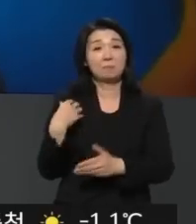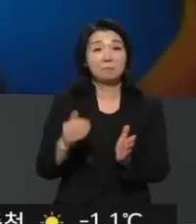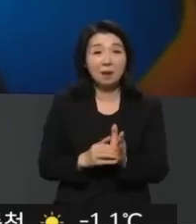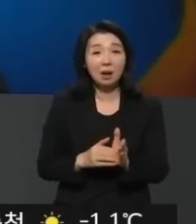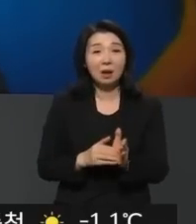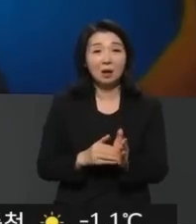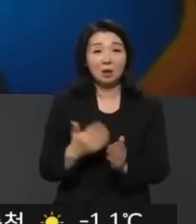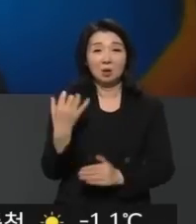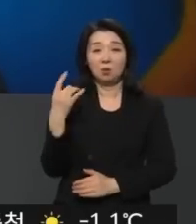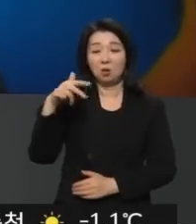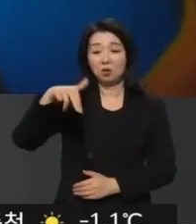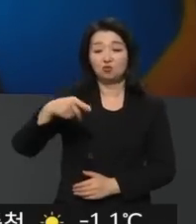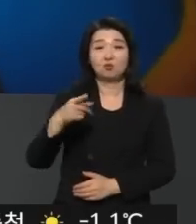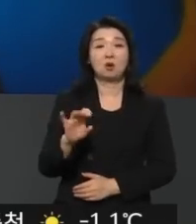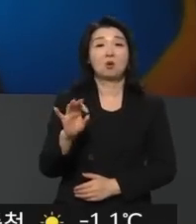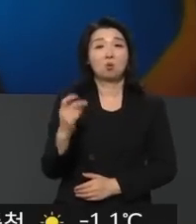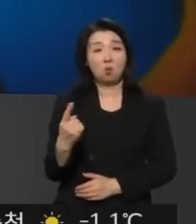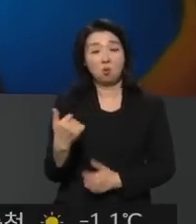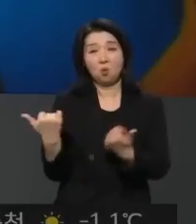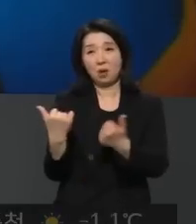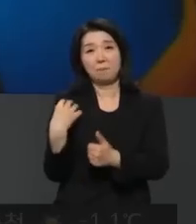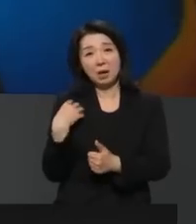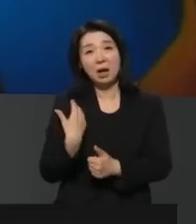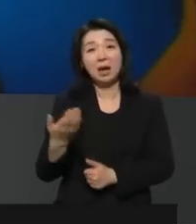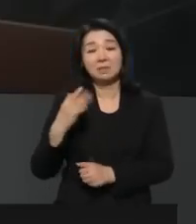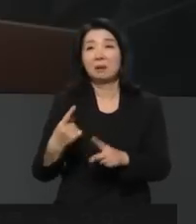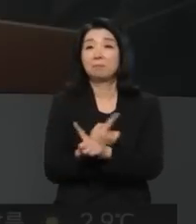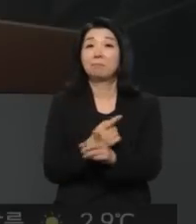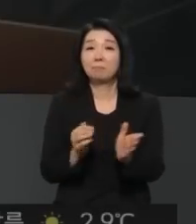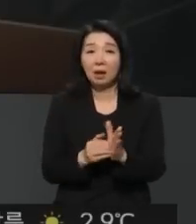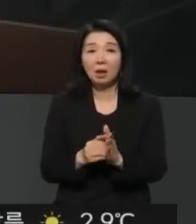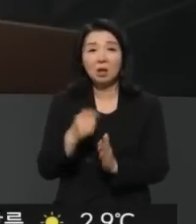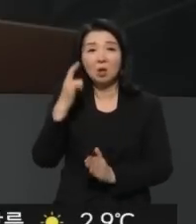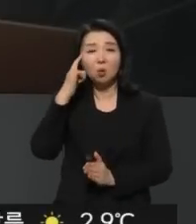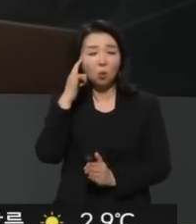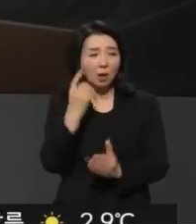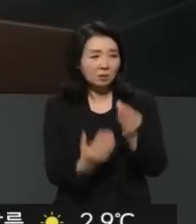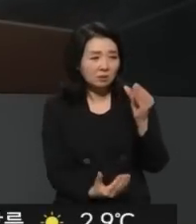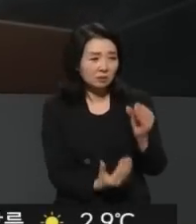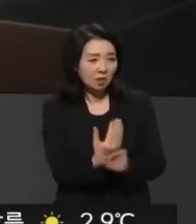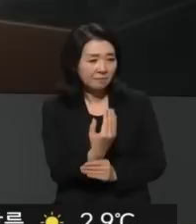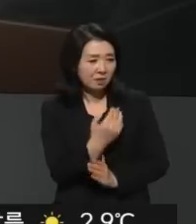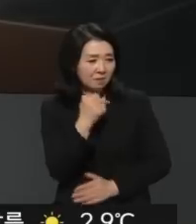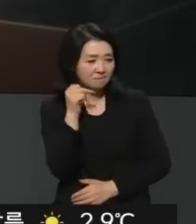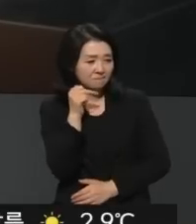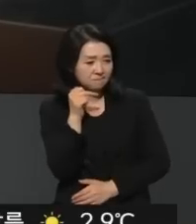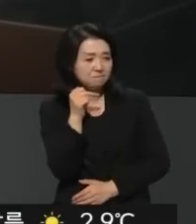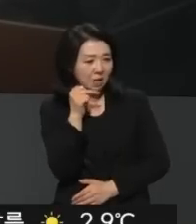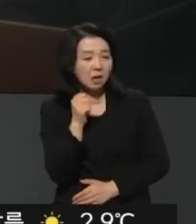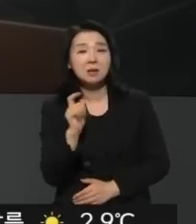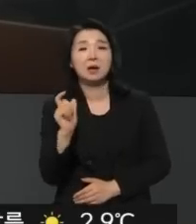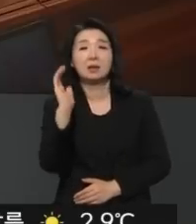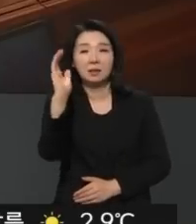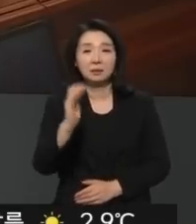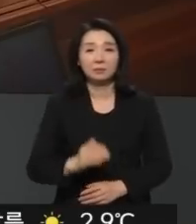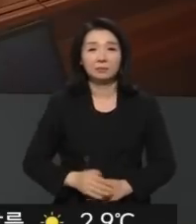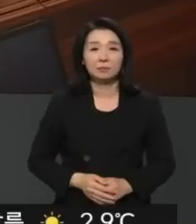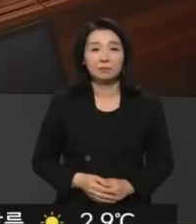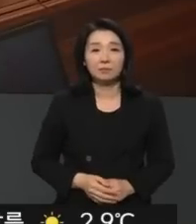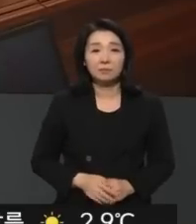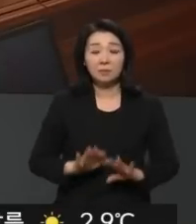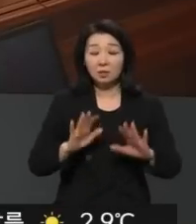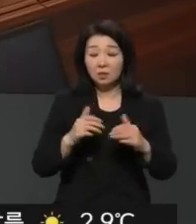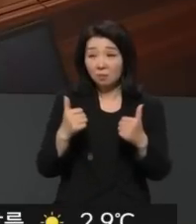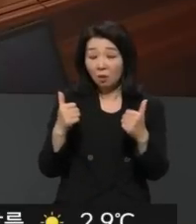추경호 경제부총리가 주재하려던 데서 바꾼 건데요. 그만큼 사태의 엄중함을 강조하려던 것으로 보입니다.